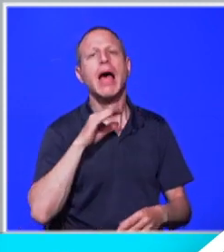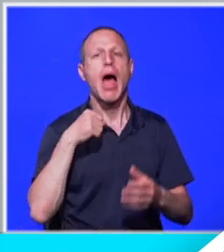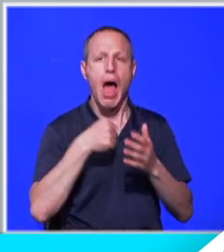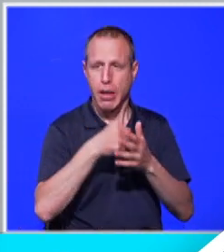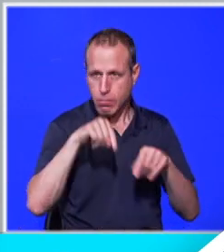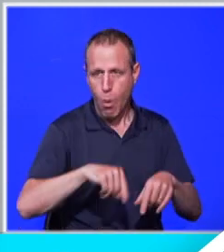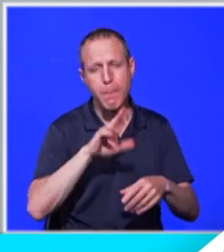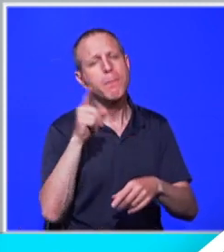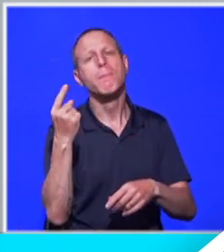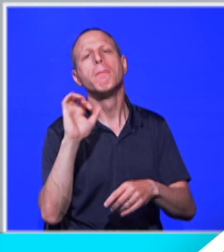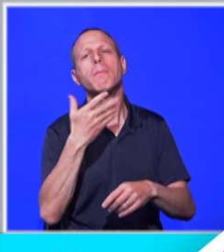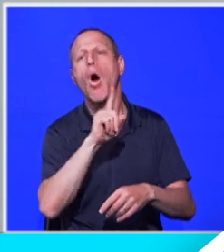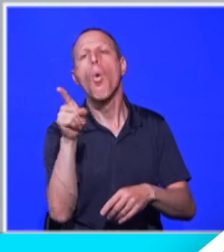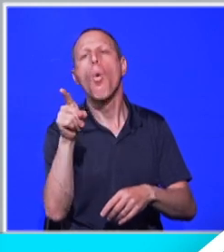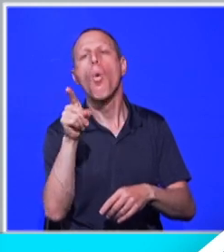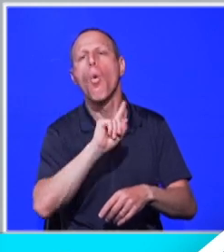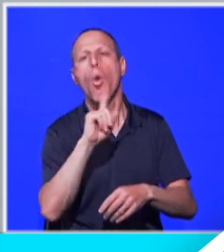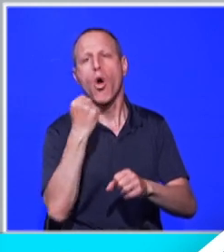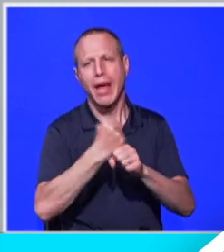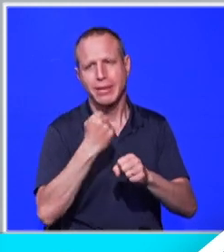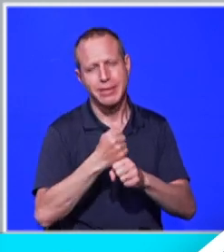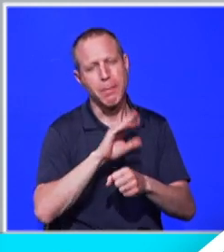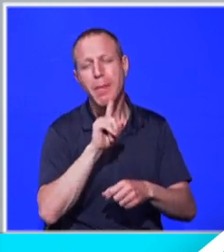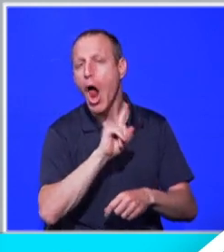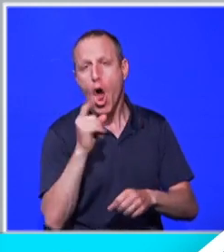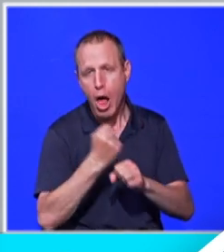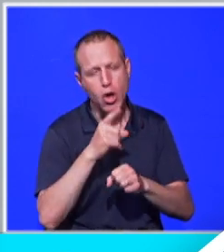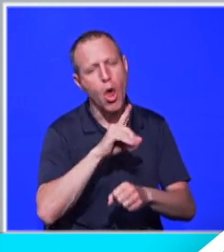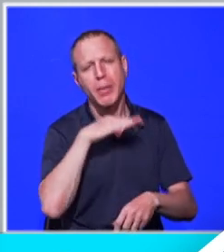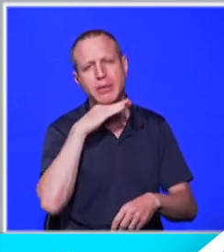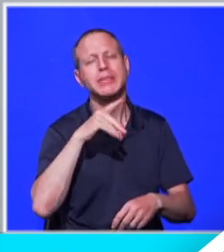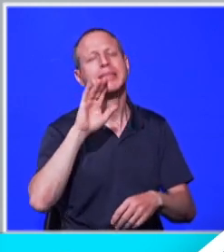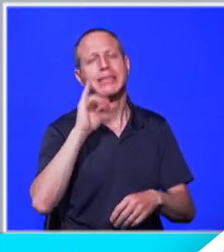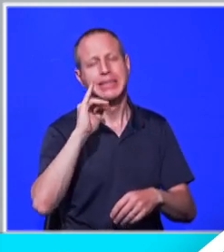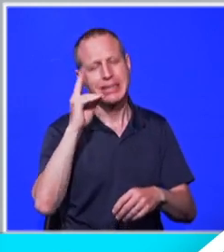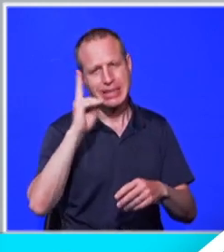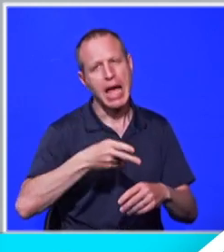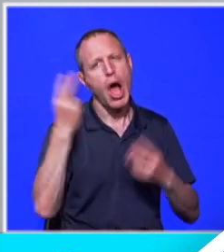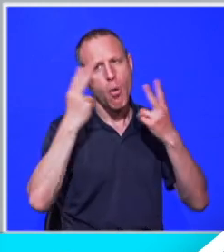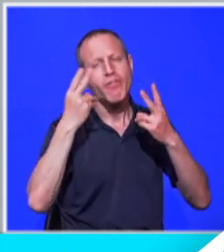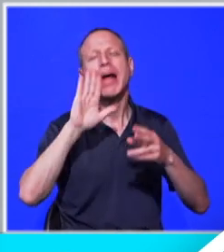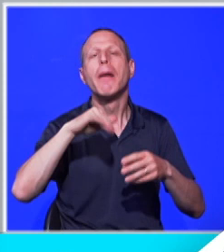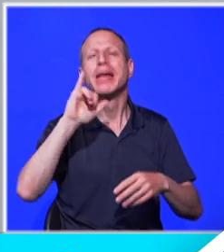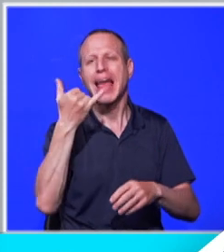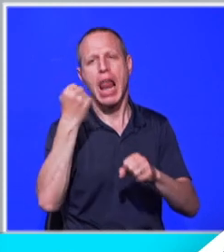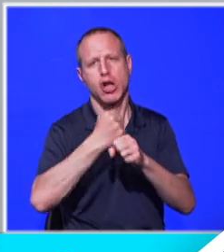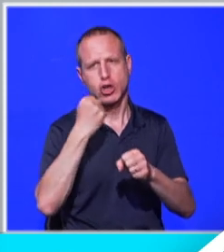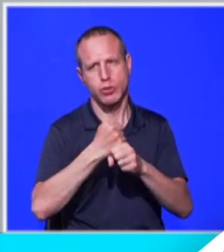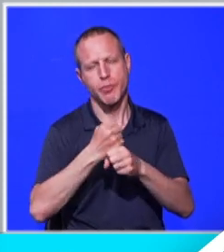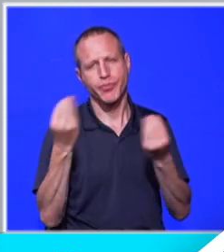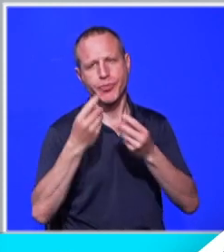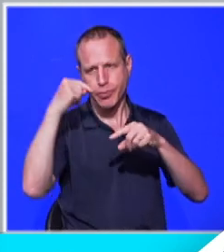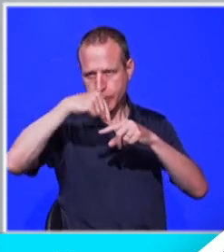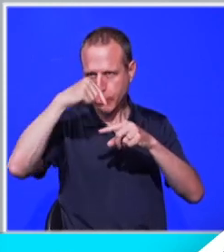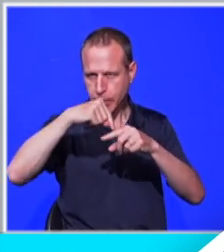יעשה. אבל מה לא לעשות זה לא מספיק. צריך כמובן גם כן לעשות, זאת אומרת לעשות דברים חיוביים. בין